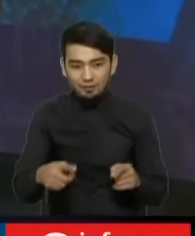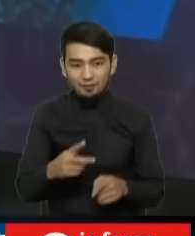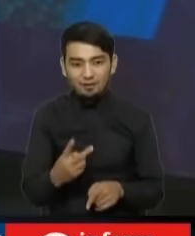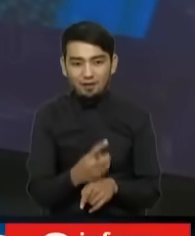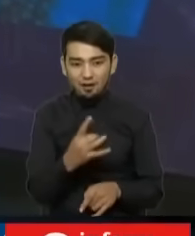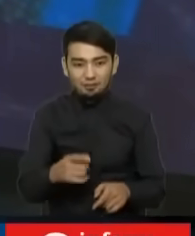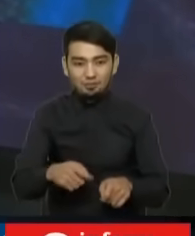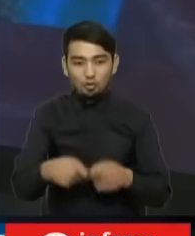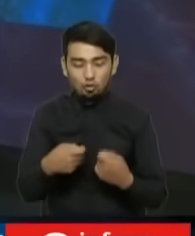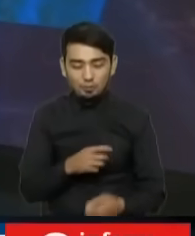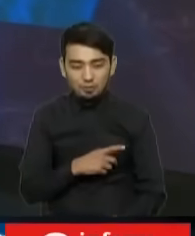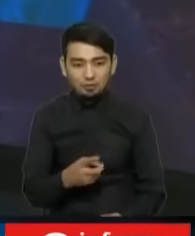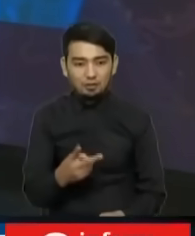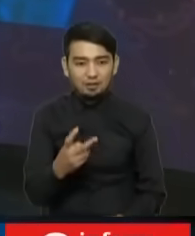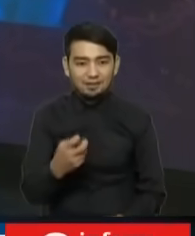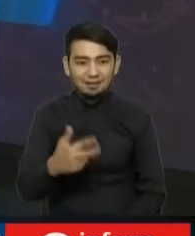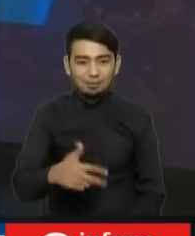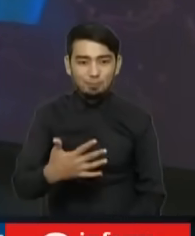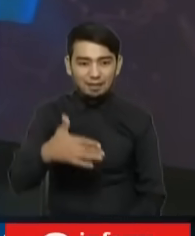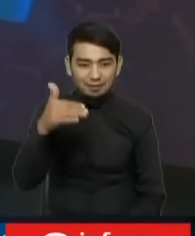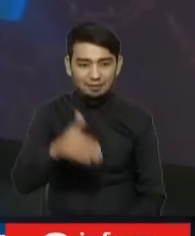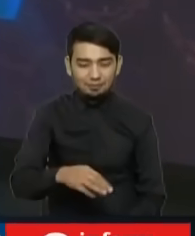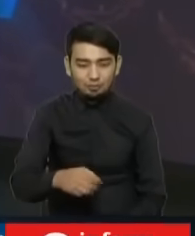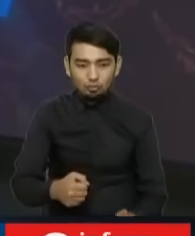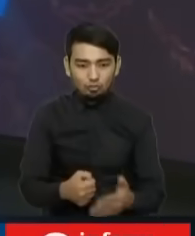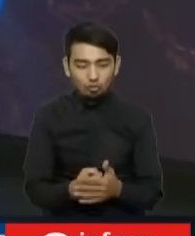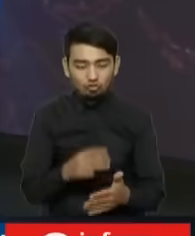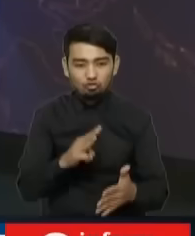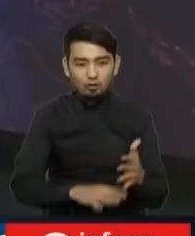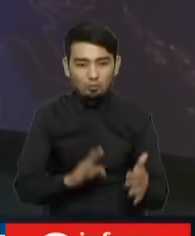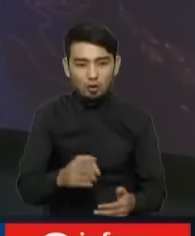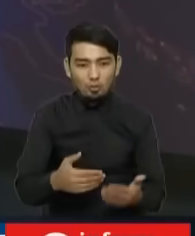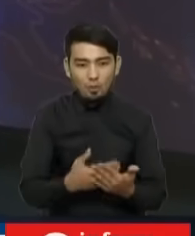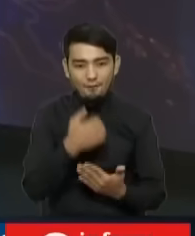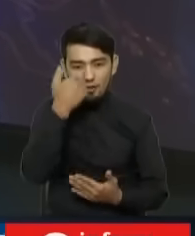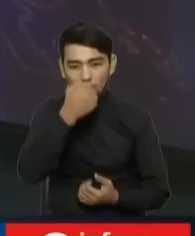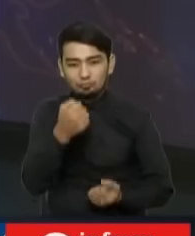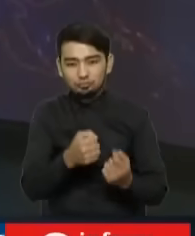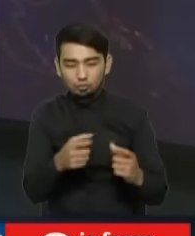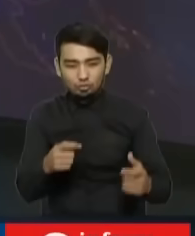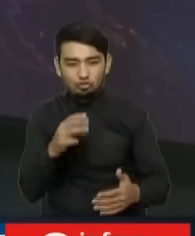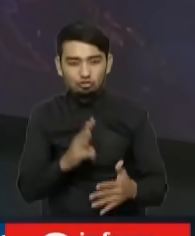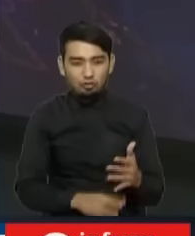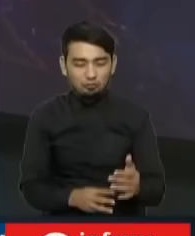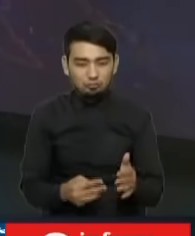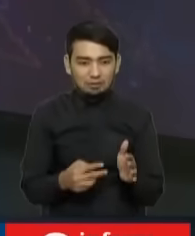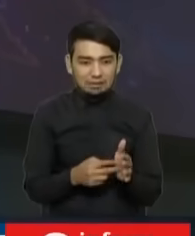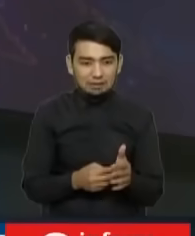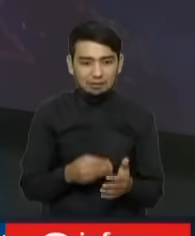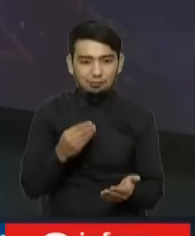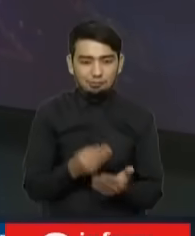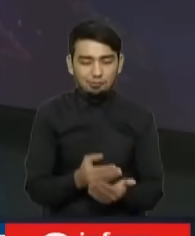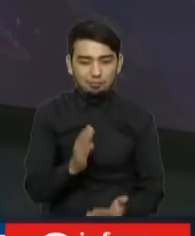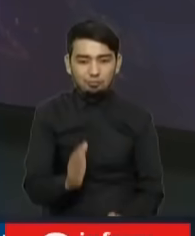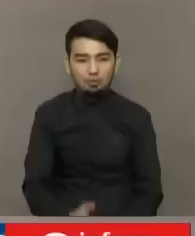бұл сома 235 мың теңге дейін өседі. Осылайша жаңа жылдан бастап көлік жүргізушілеріне салынатын айыппұл көлемі